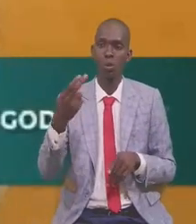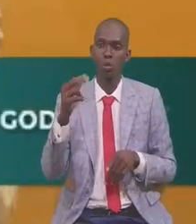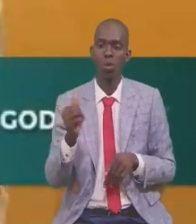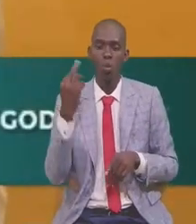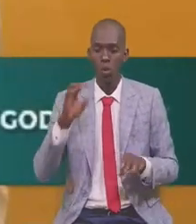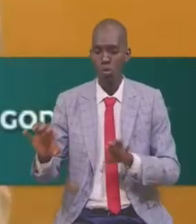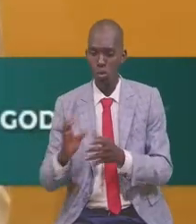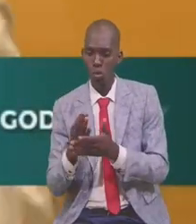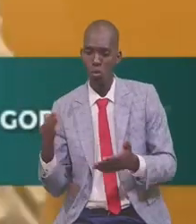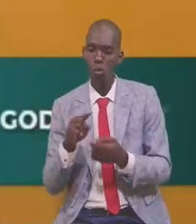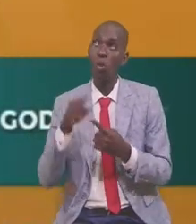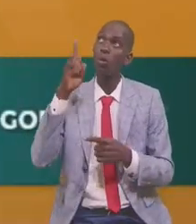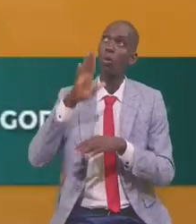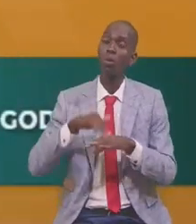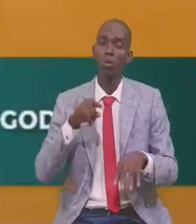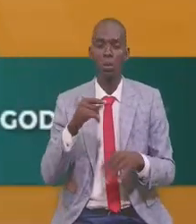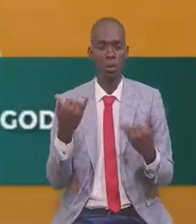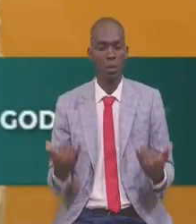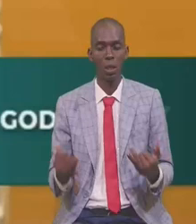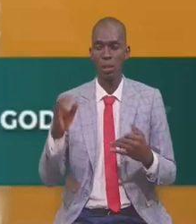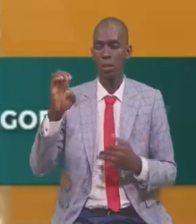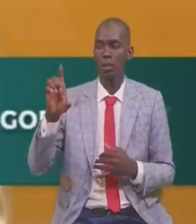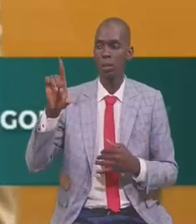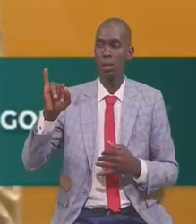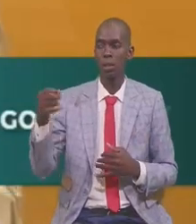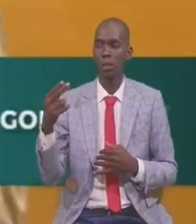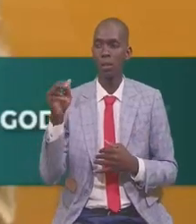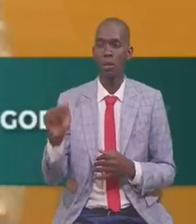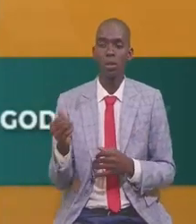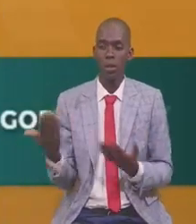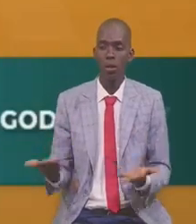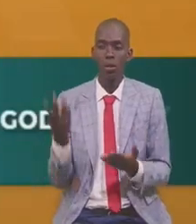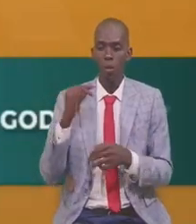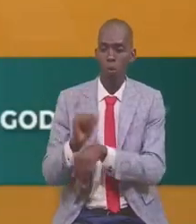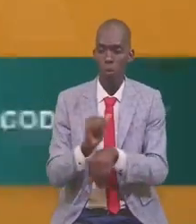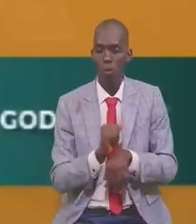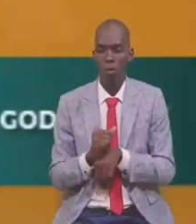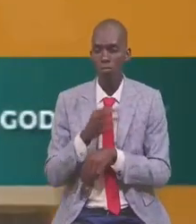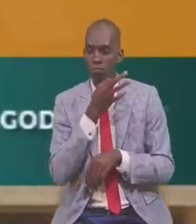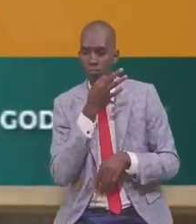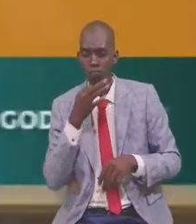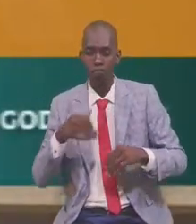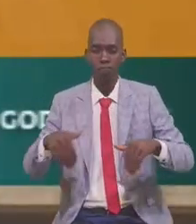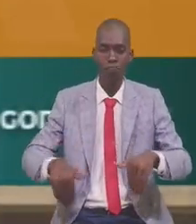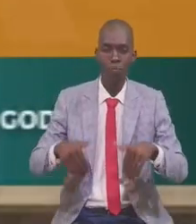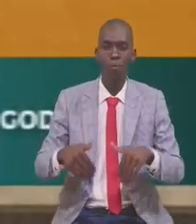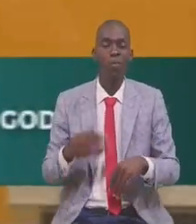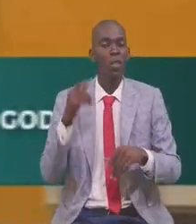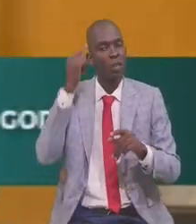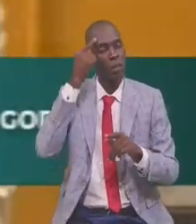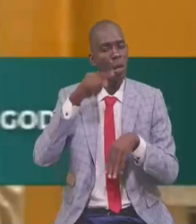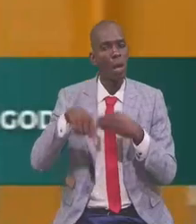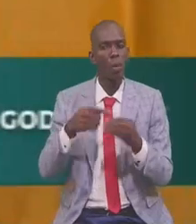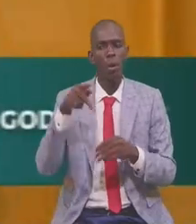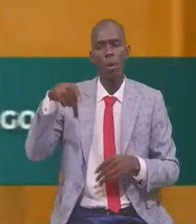pensez à Élisée ici. Il labourait quand l'appel lui est parvenu. Pensez à Pierre, il pêchait quand l'appel lui est